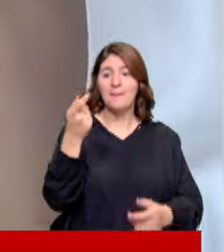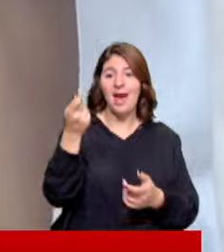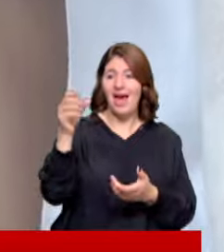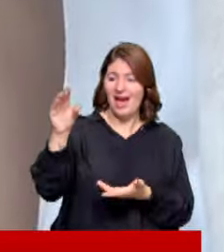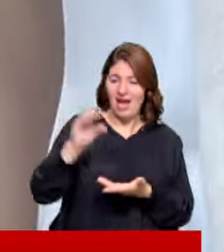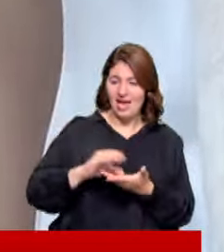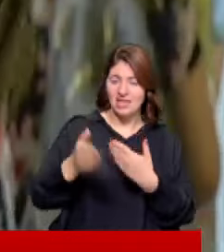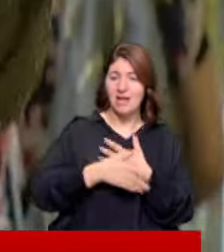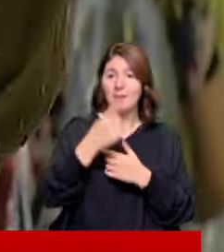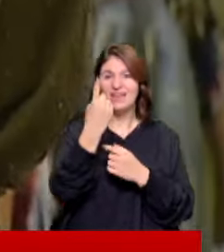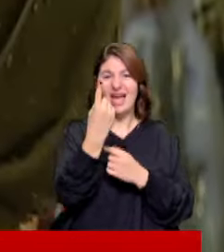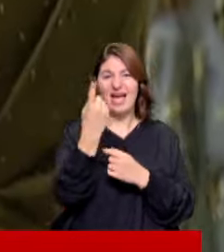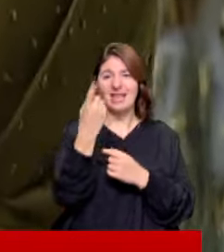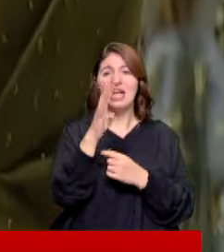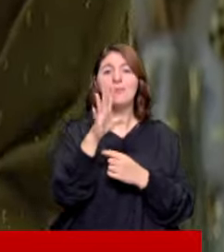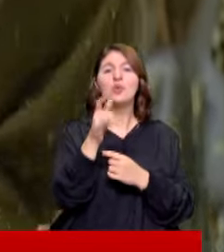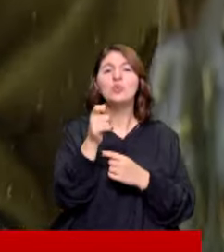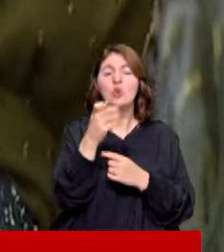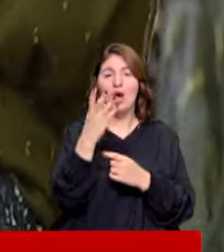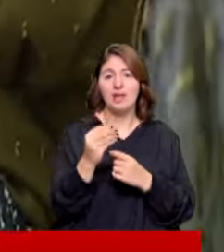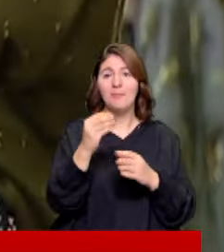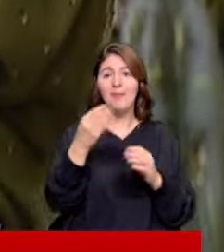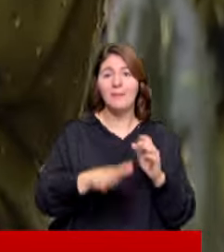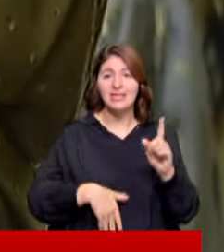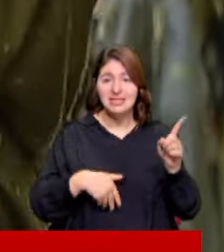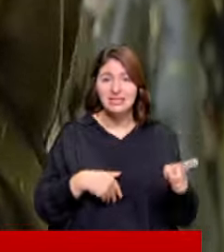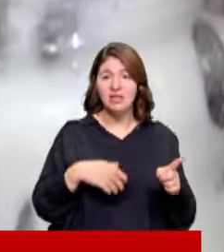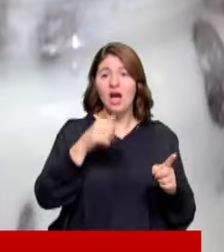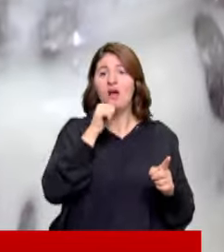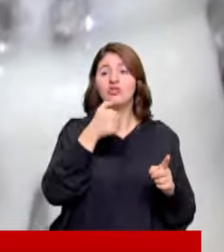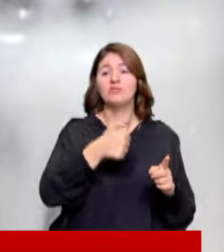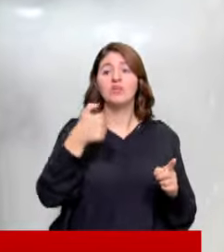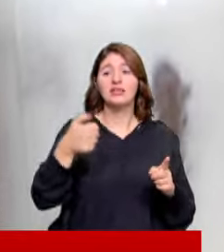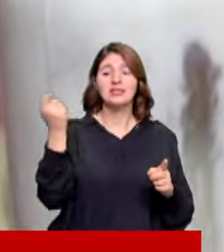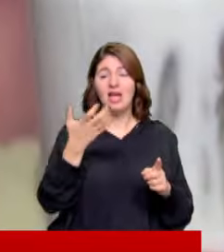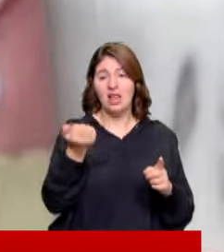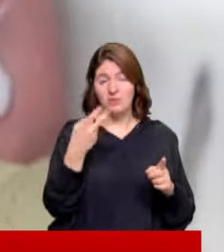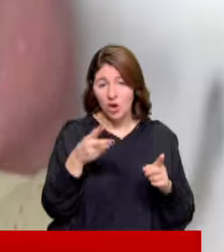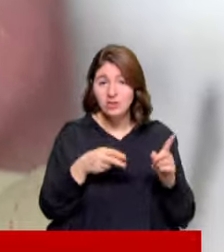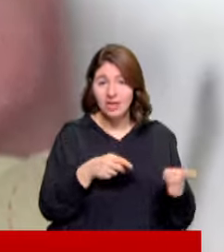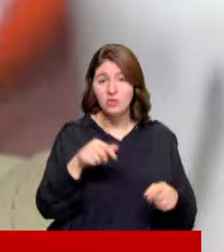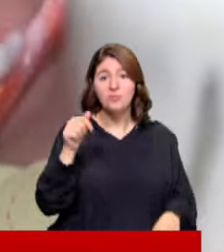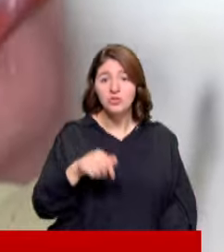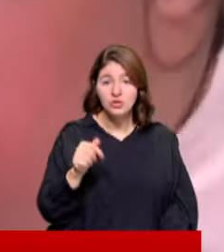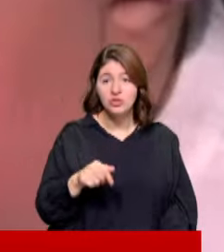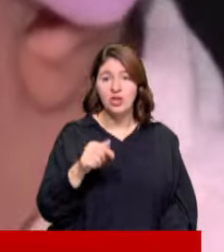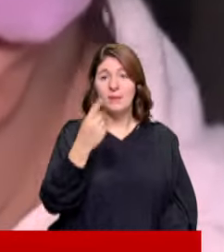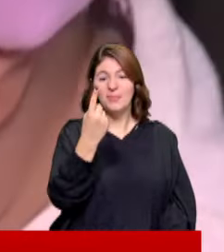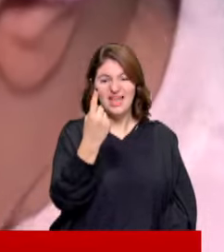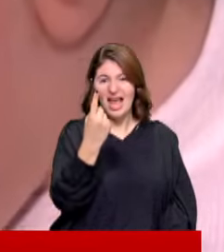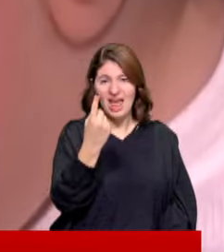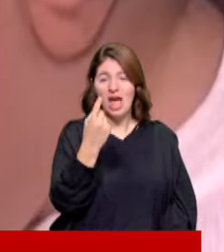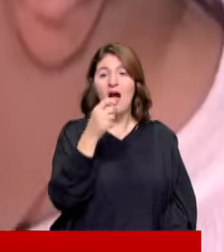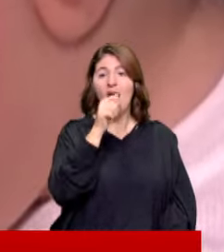yardımıyla adet fiyatı 45 kuruş olan bebek bezinden 666 adet alabiliyorken bugün adet